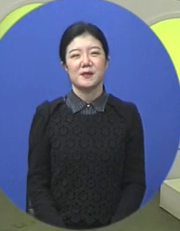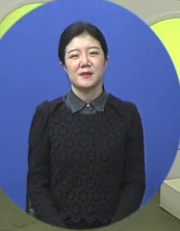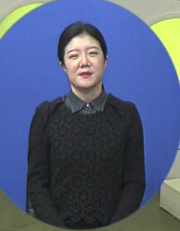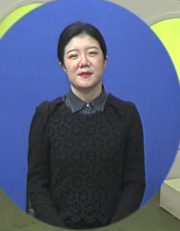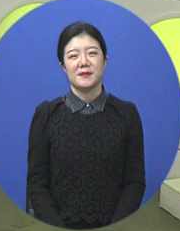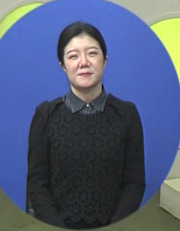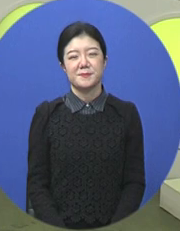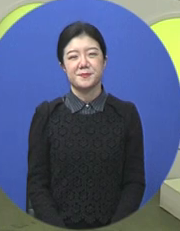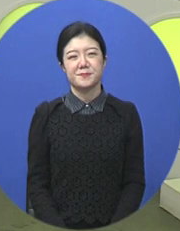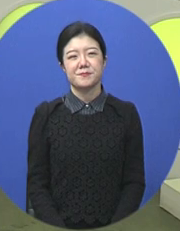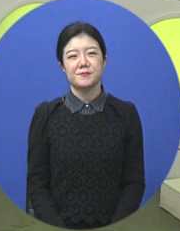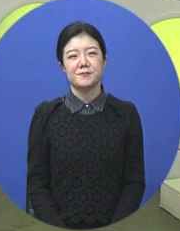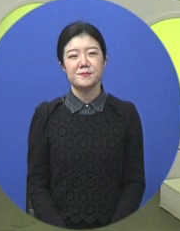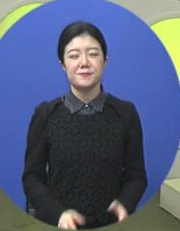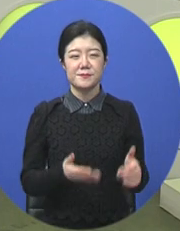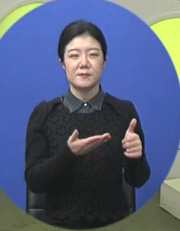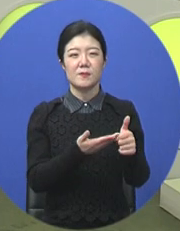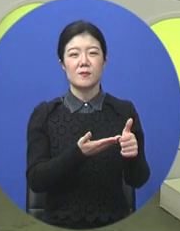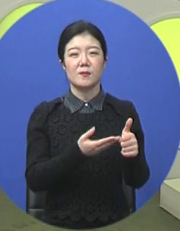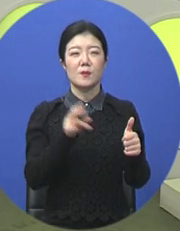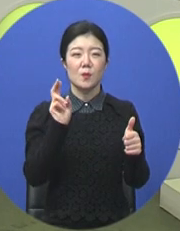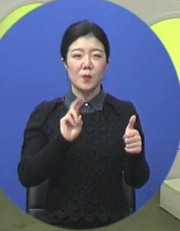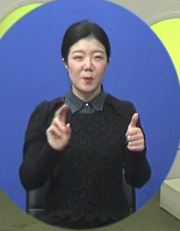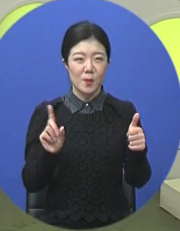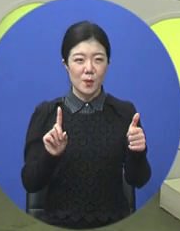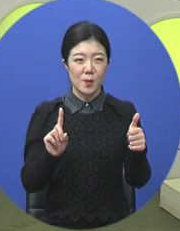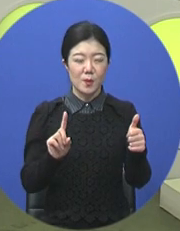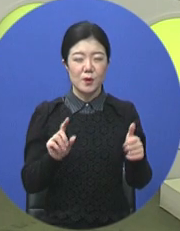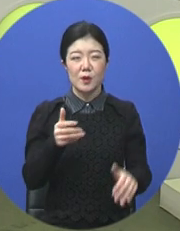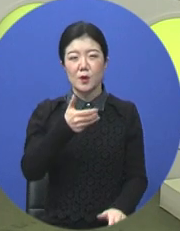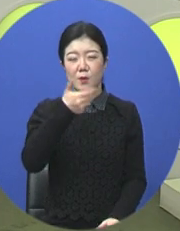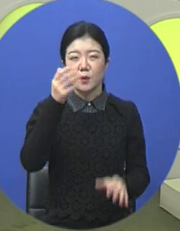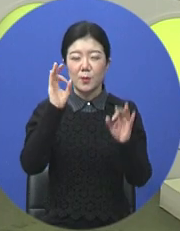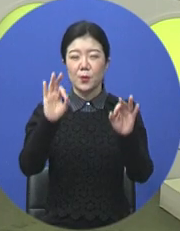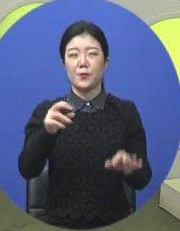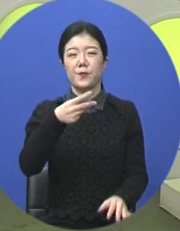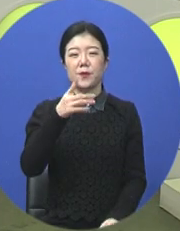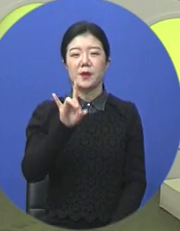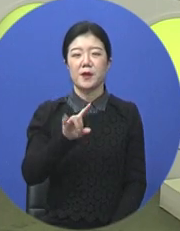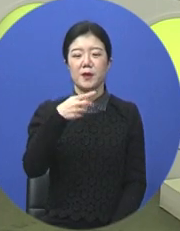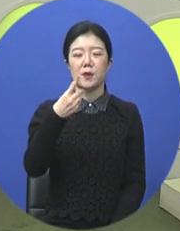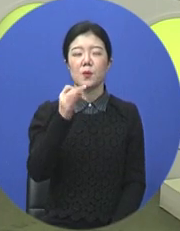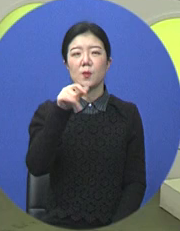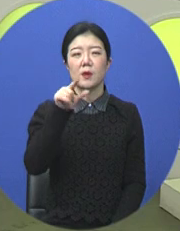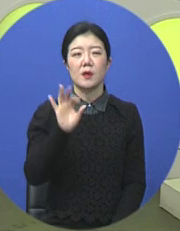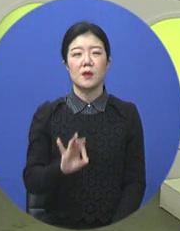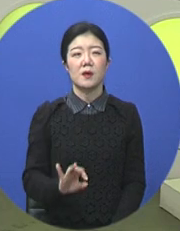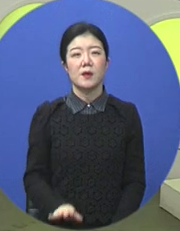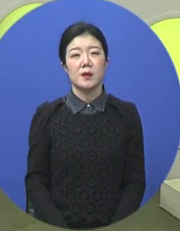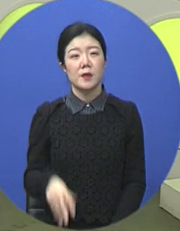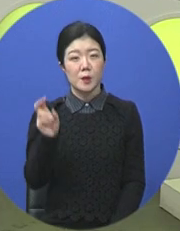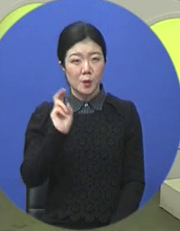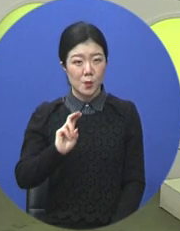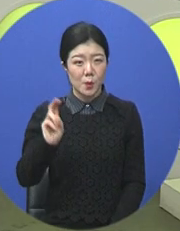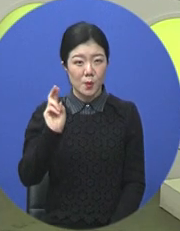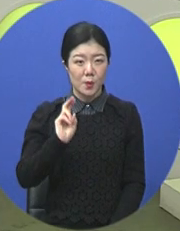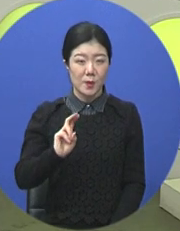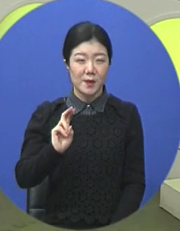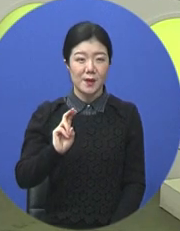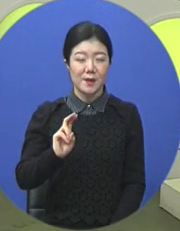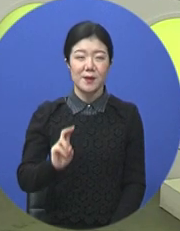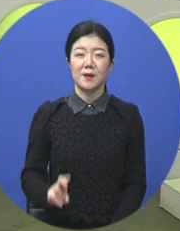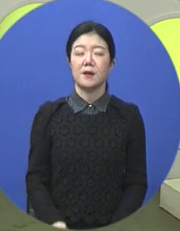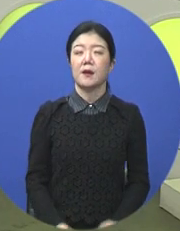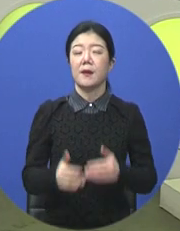4 우리 아버지 너는 무슨 노래 불러준 다 됐소 네꼬 내복 도매 보나 정말 아버님이 꿈에 본 대동강 은